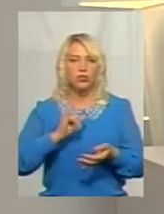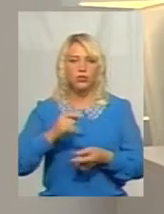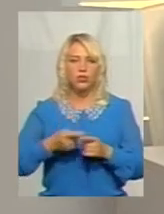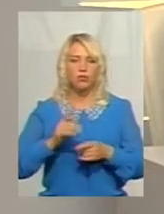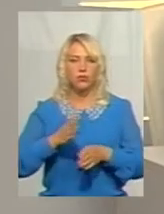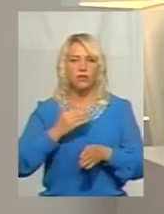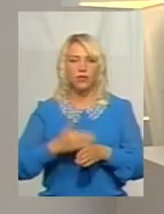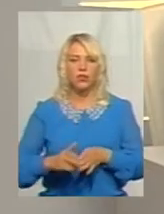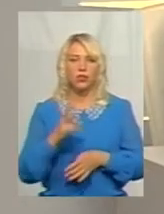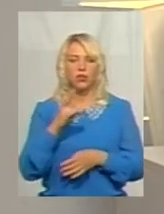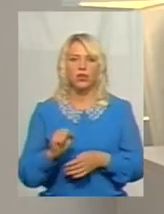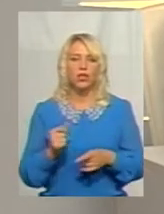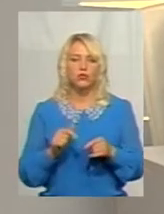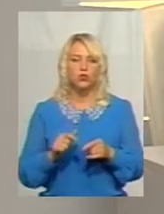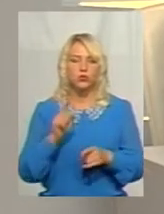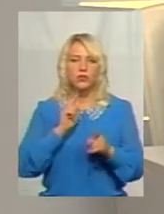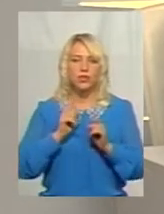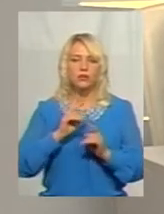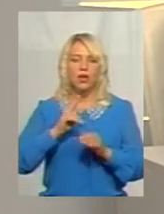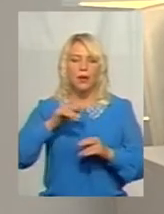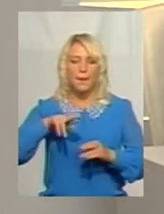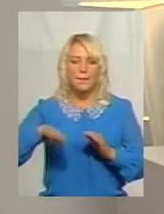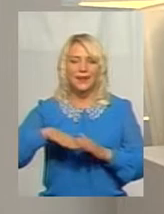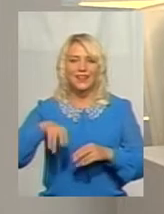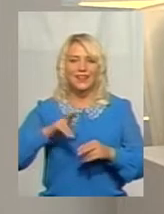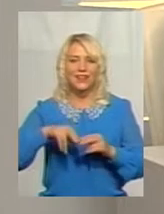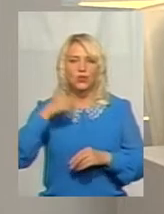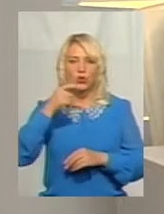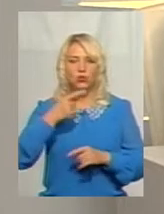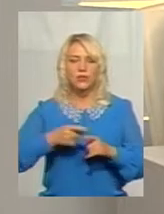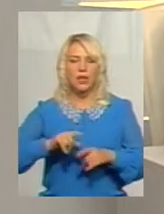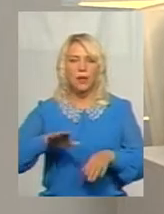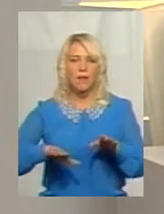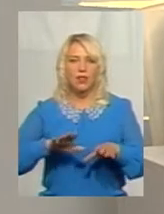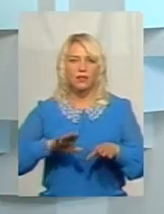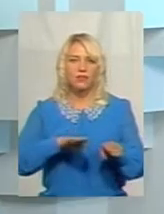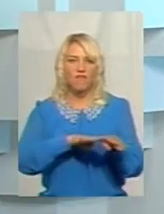зараз саме на цю сесію, і під кінець року, я думаю, цей баланс вирівняється.